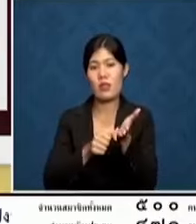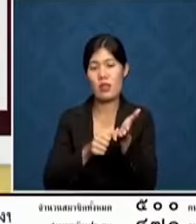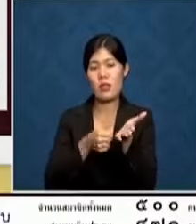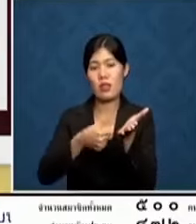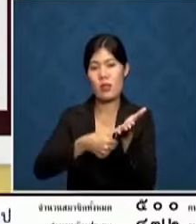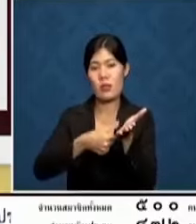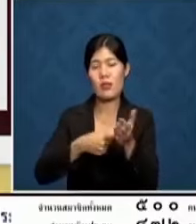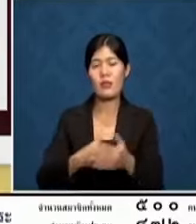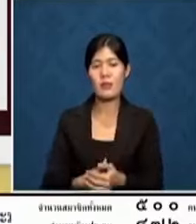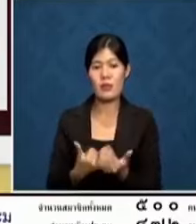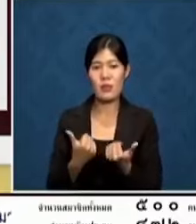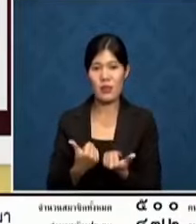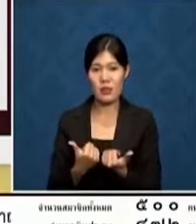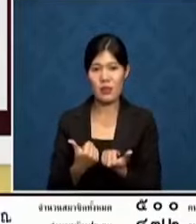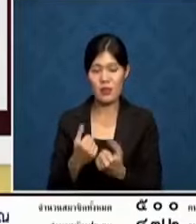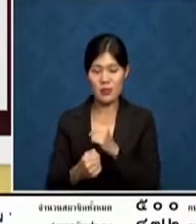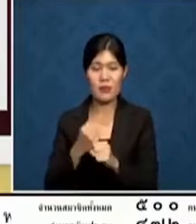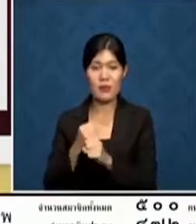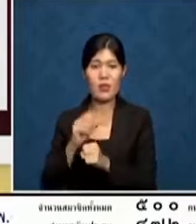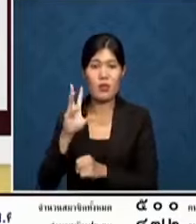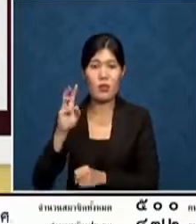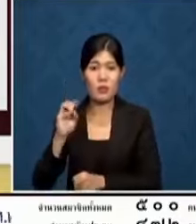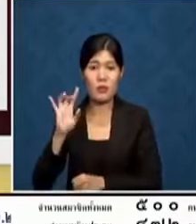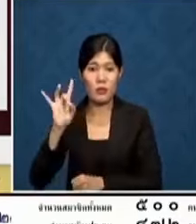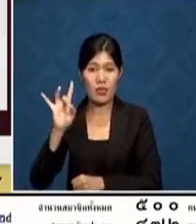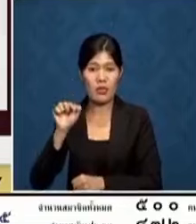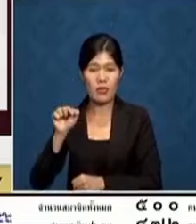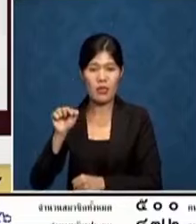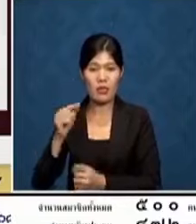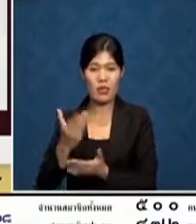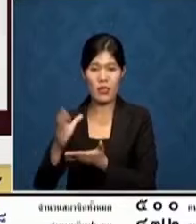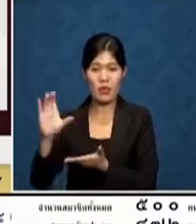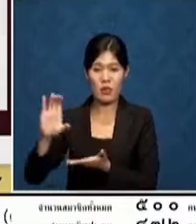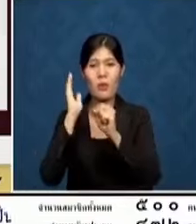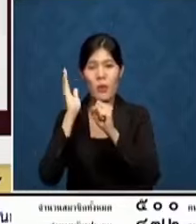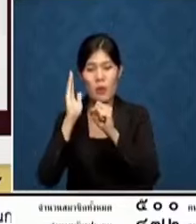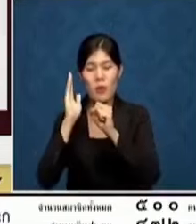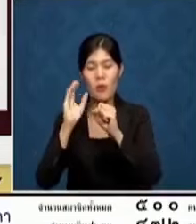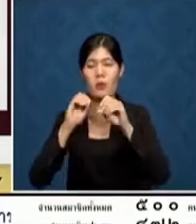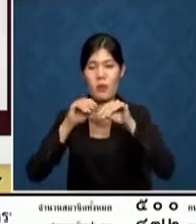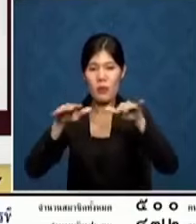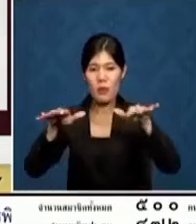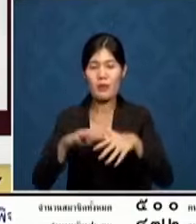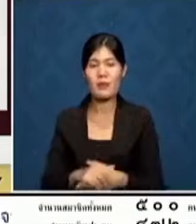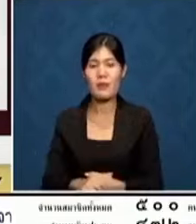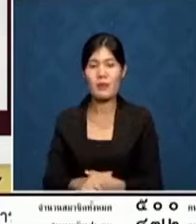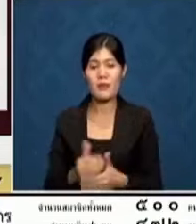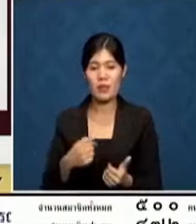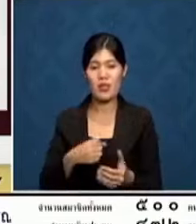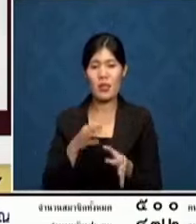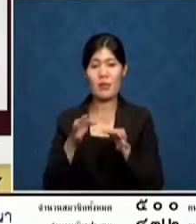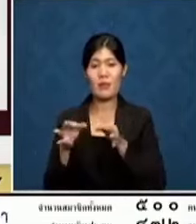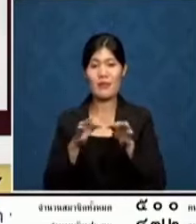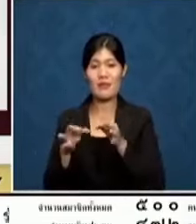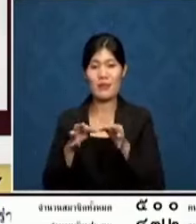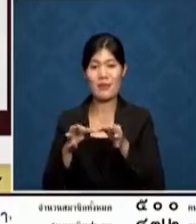รากฏเป็นรูปธรรมแล้วนอกจากนี้142นโยบายที่จะทำนะสุดท้ายแล้วก็เหมือน